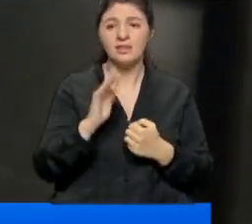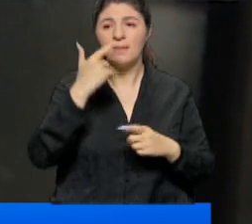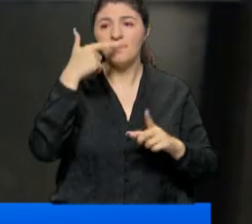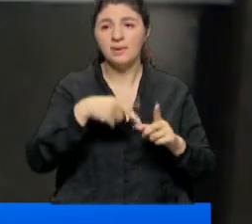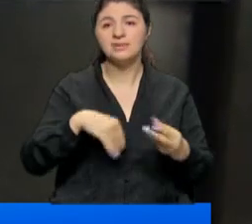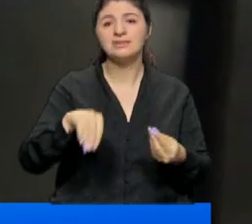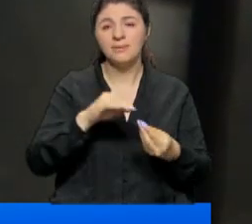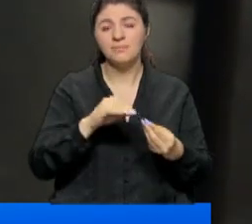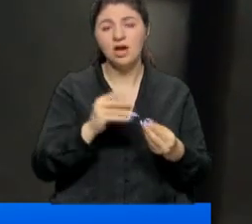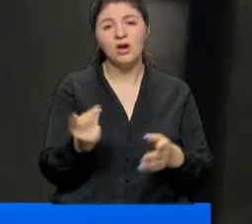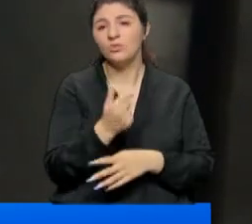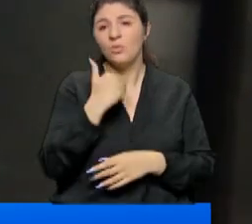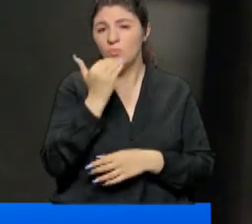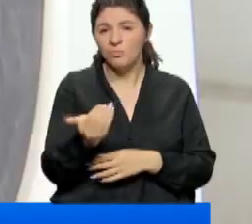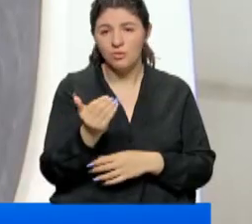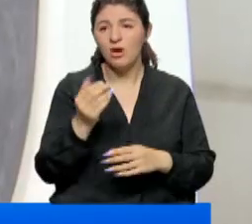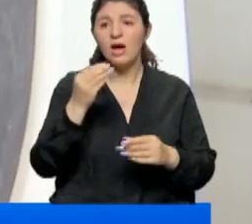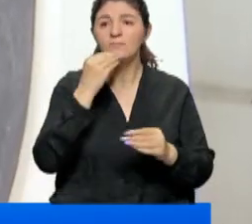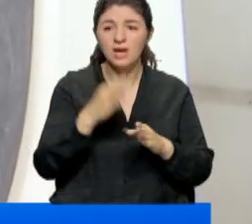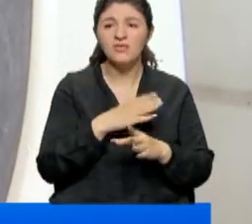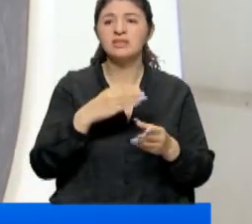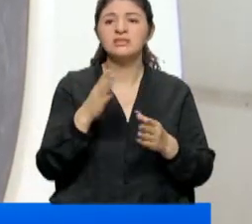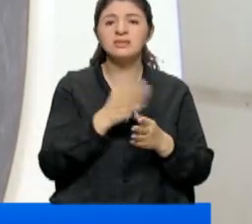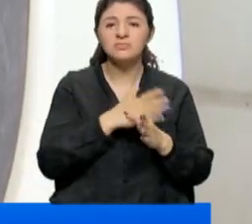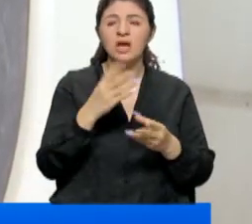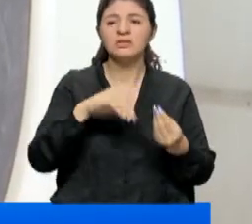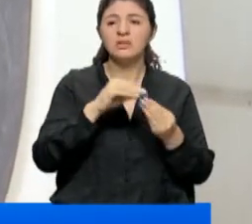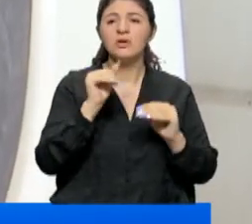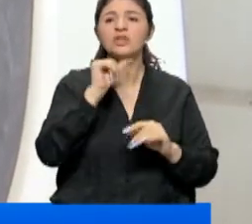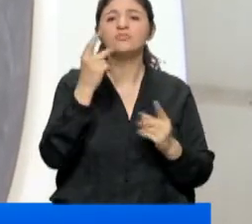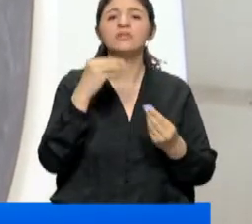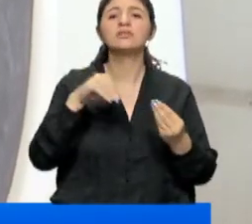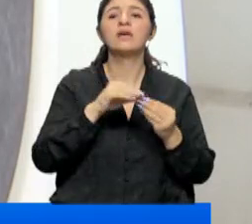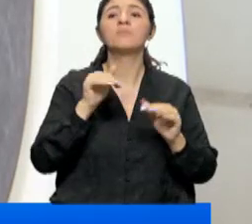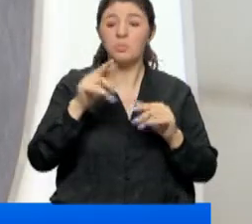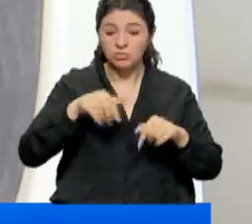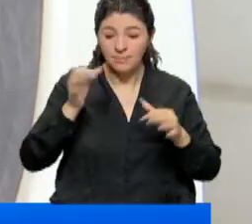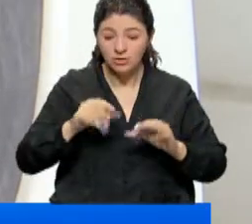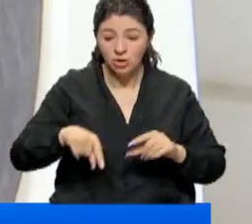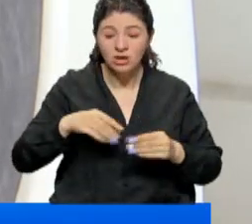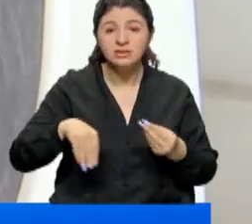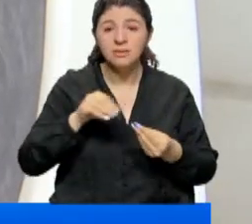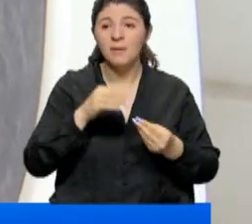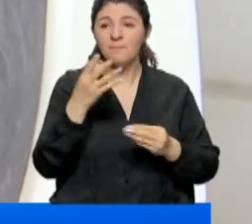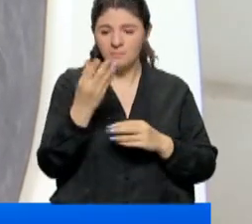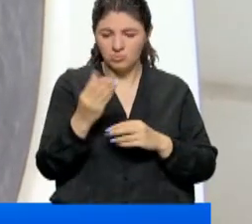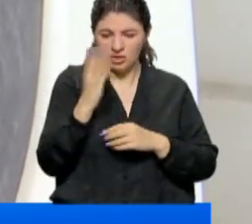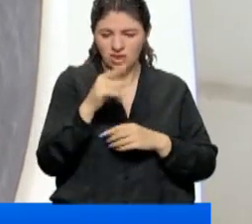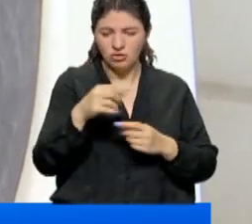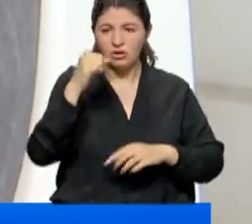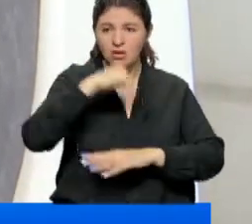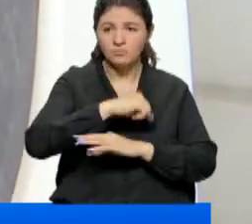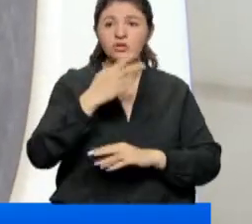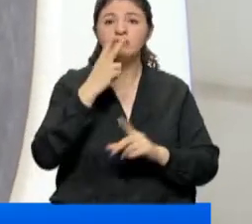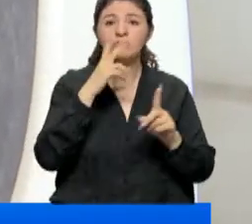akaryakıt zammından taşımıyor ezeb zam geldi hiçbir şeye zam gelmiyor kardeşim zam burada başlıyor yani 5 liraya giden kamyon şu